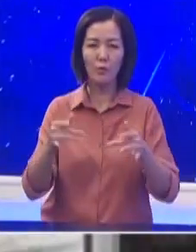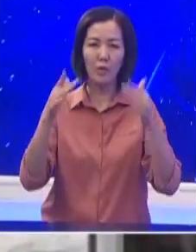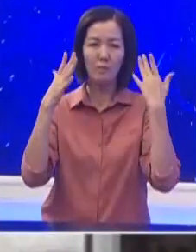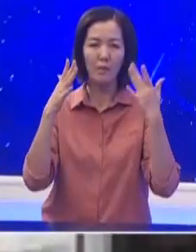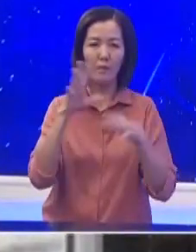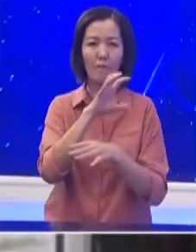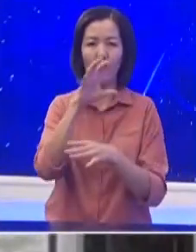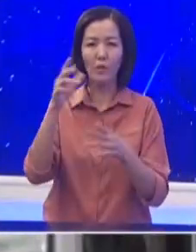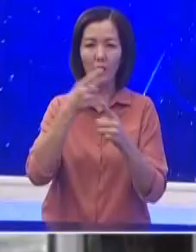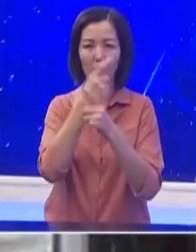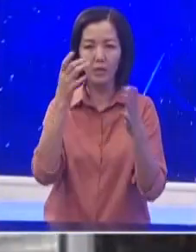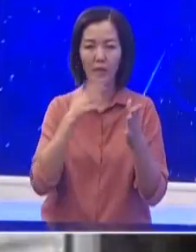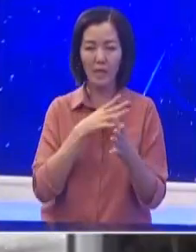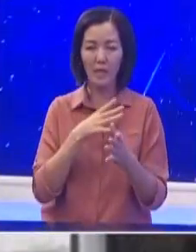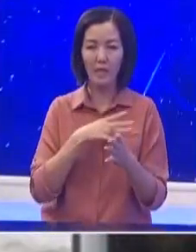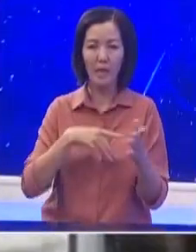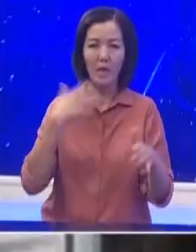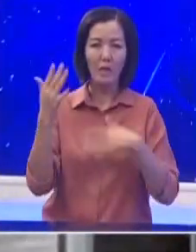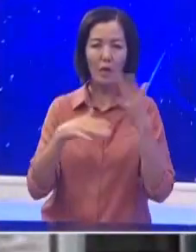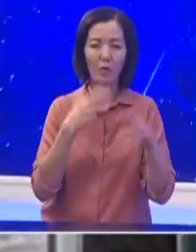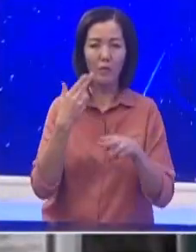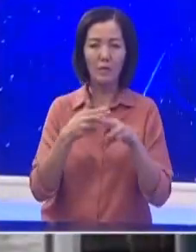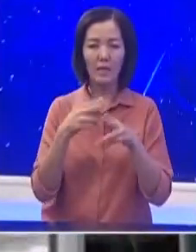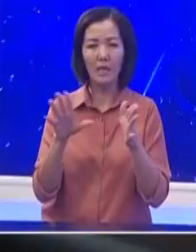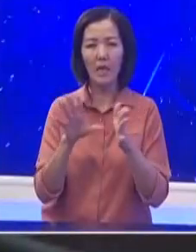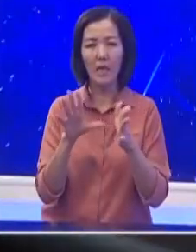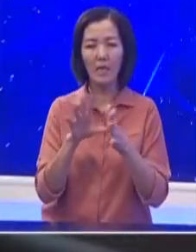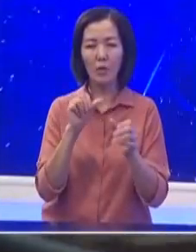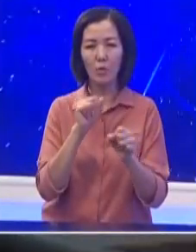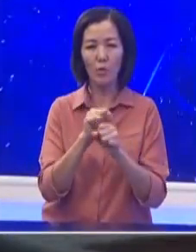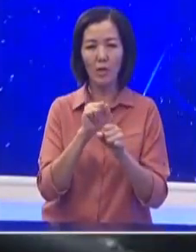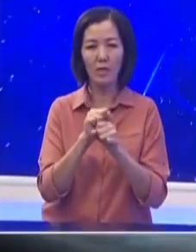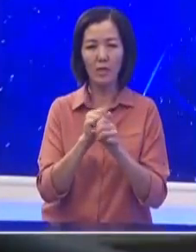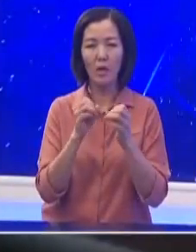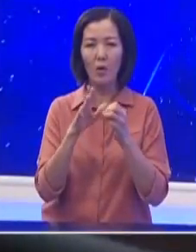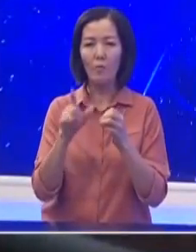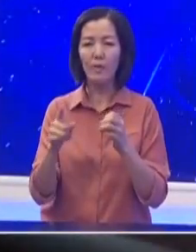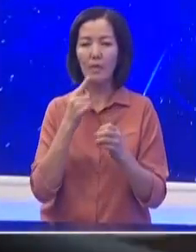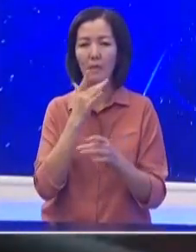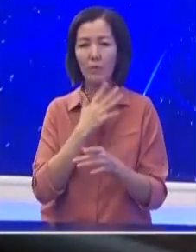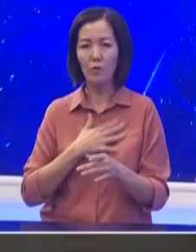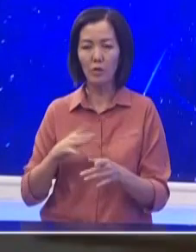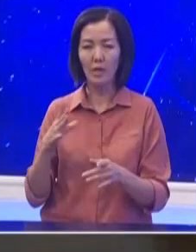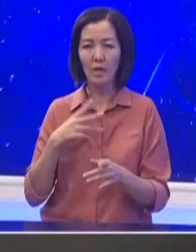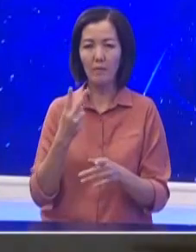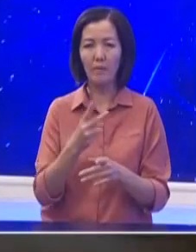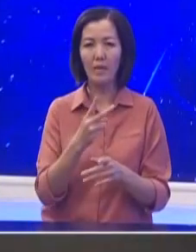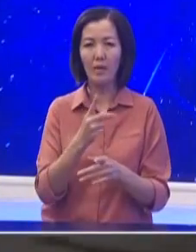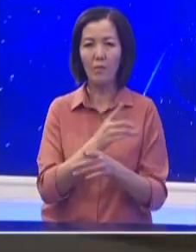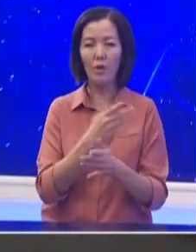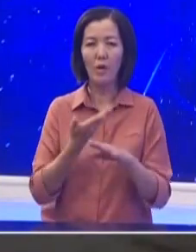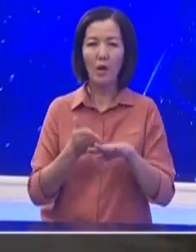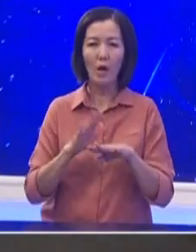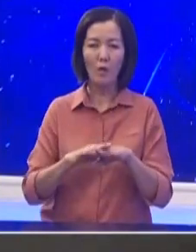бөліскен. Дауылдың салдарынан көптеген адамдар электр қуатын пайдалана алмады. 15 адам түрлі жарақат алып, екеуі ауыр халде